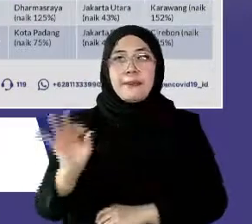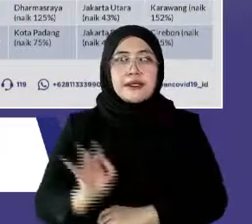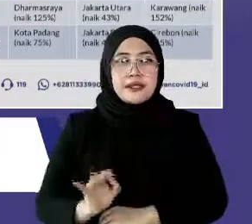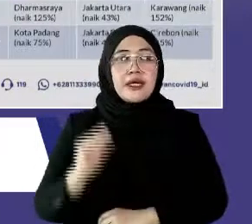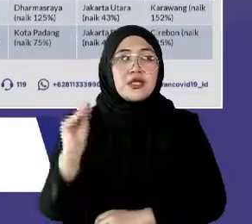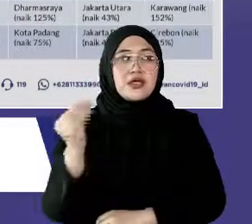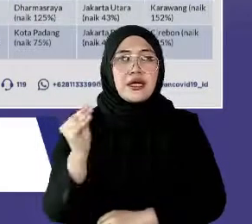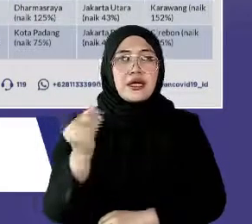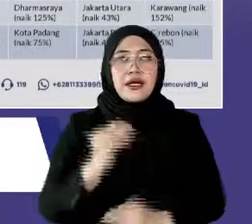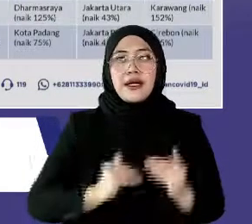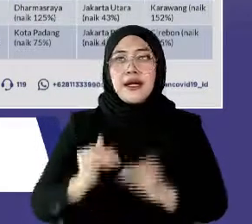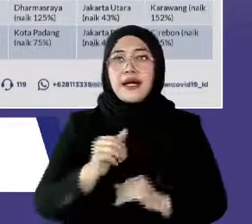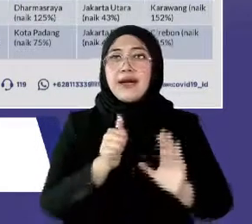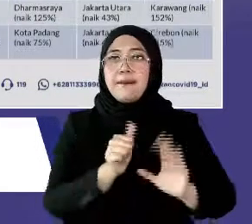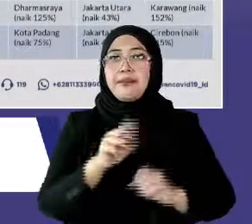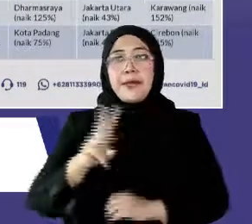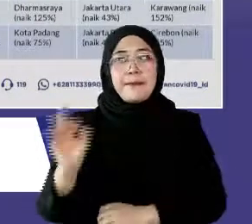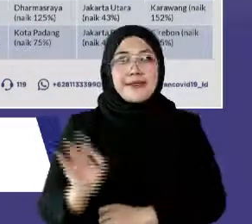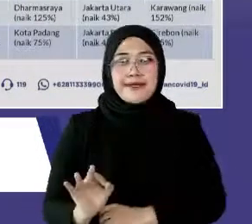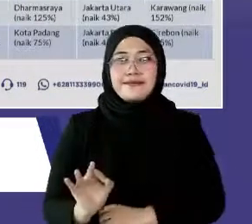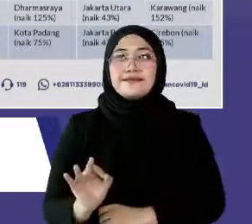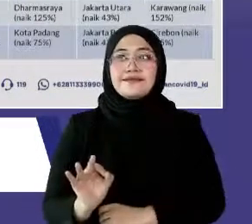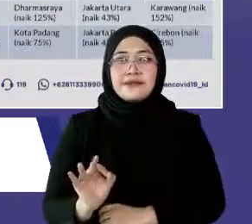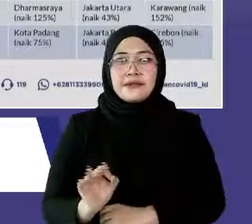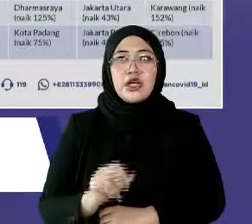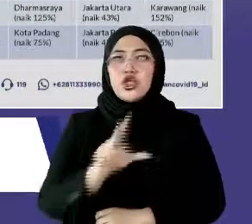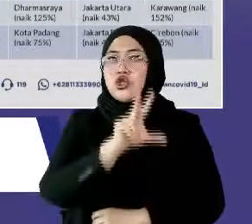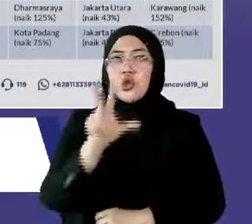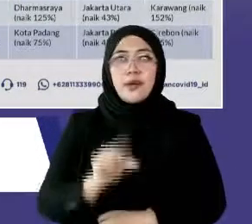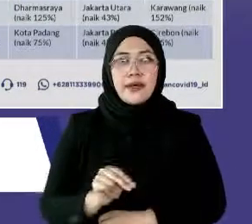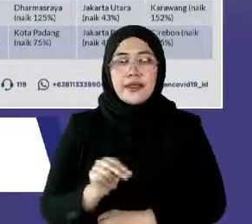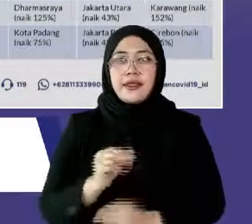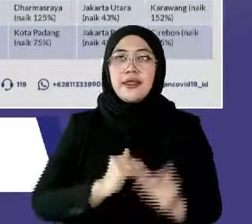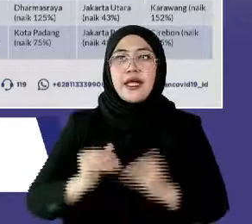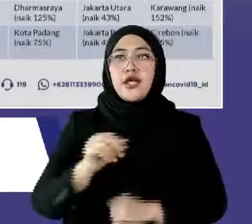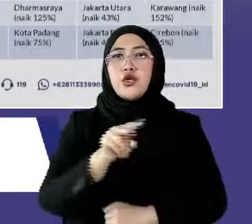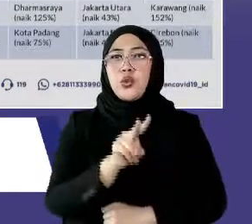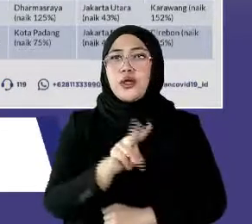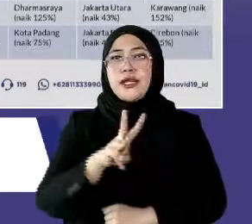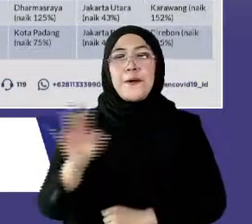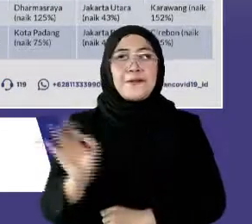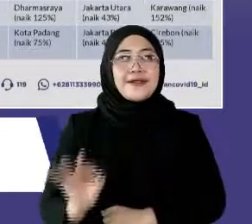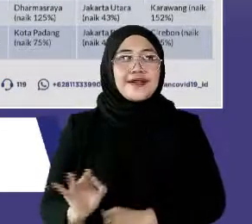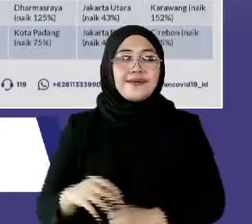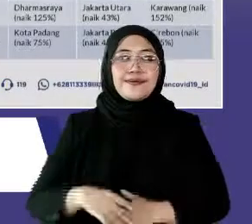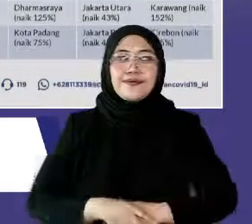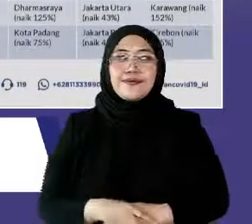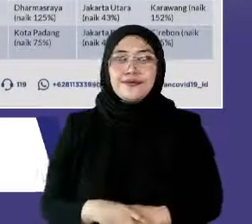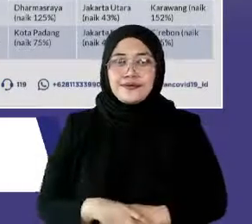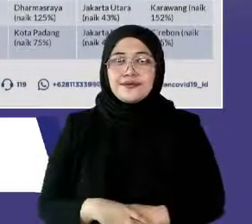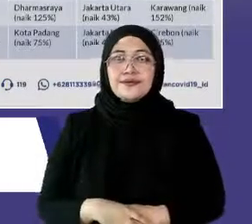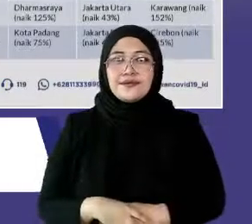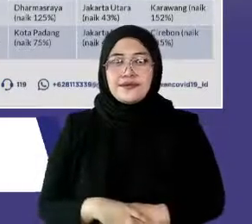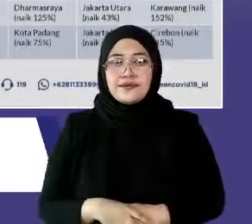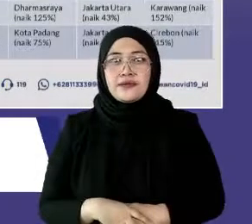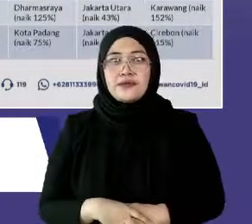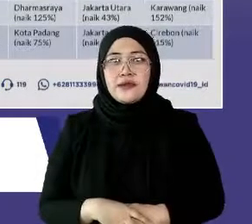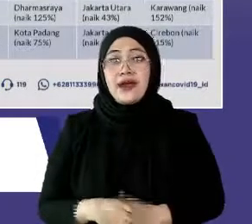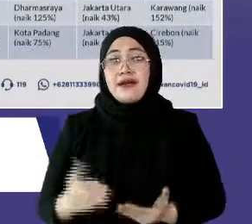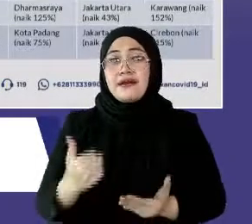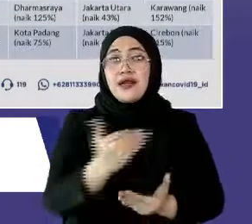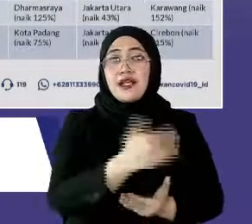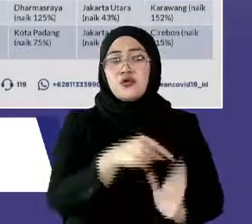DKI Jakarta Nike 60 tiga persen dan Jawa Barat naik 23 persen Jika dilihat lebih